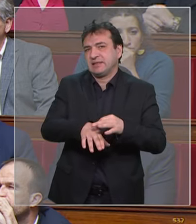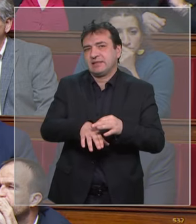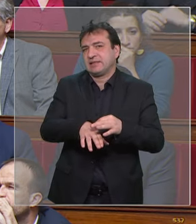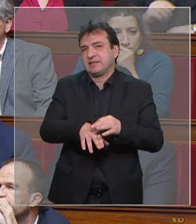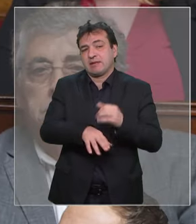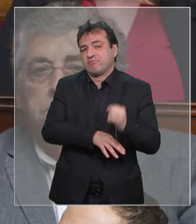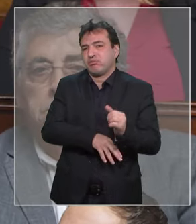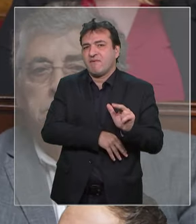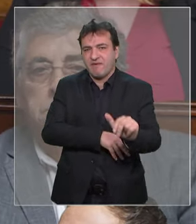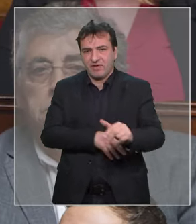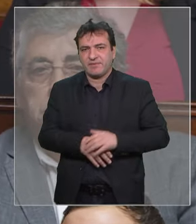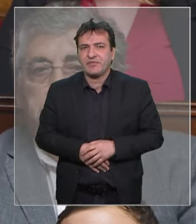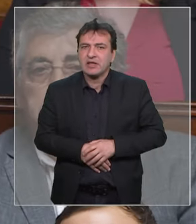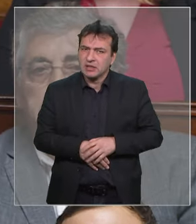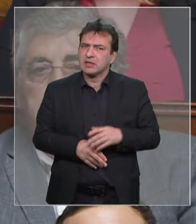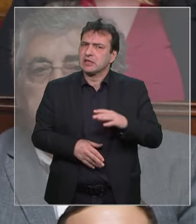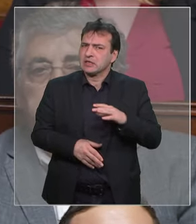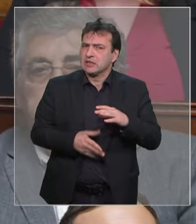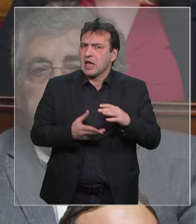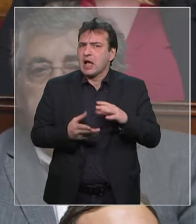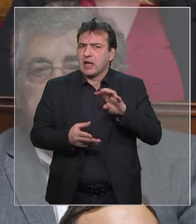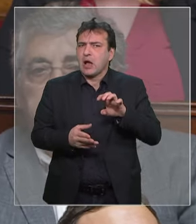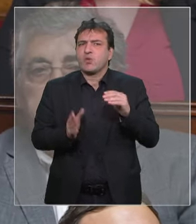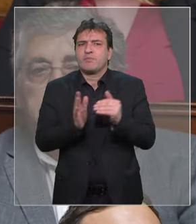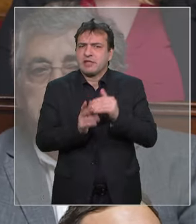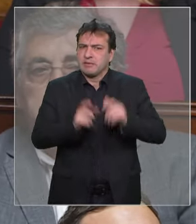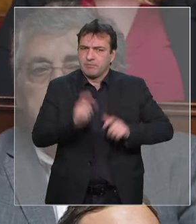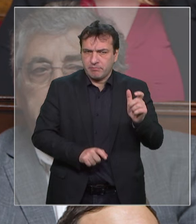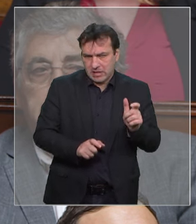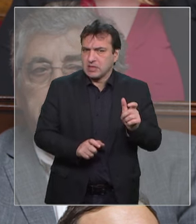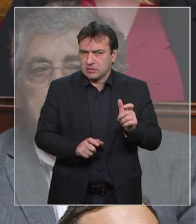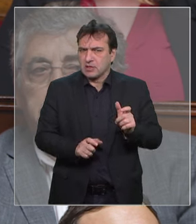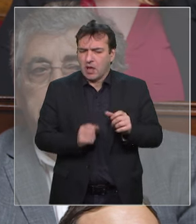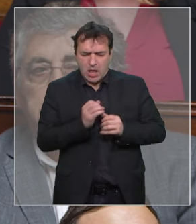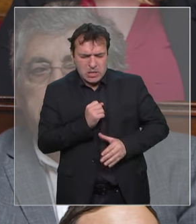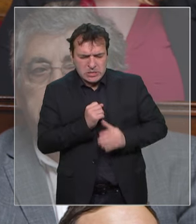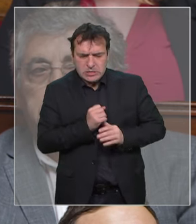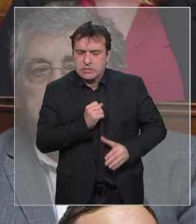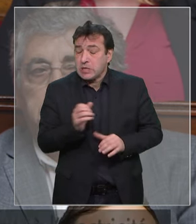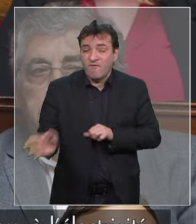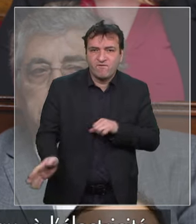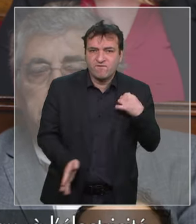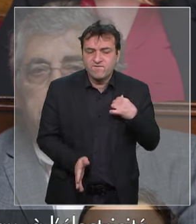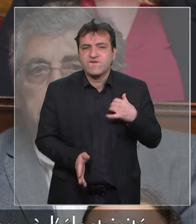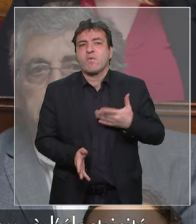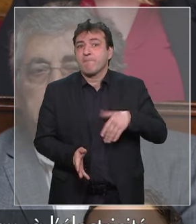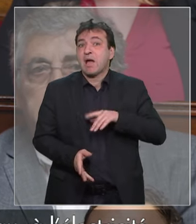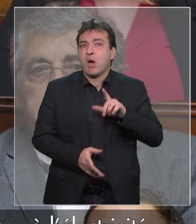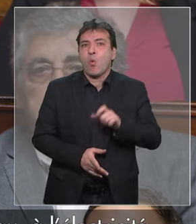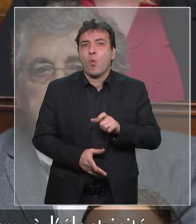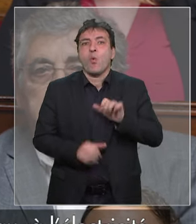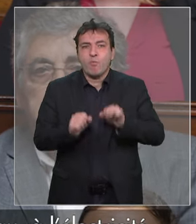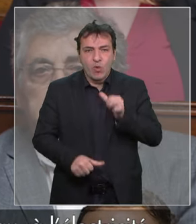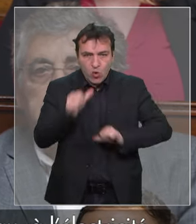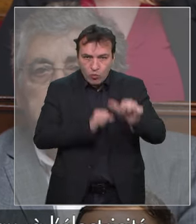de dysenterie aiguë, car l'eau potable manque à Gaza. La colonisation a fait 243 morts en Cisjordanie alors que le territoire